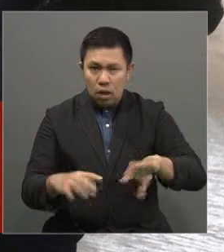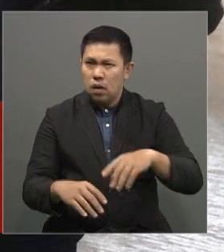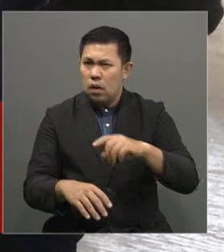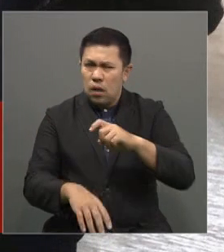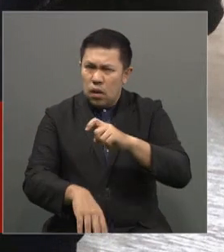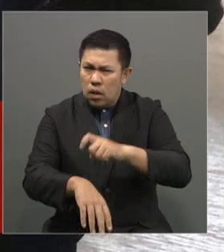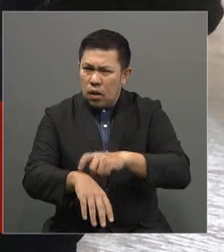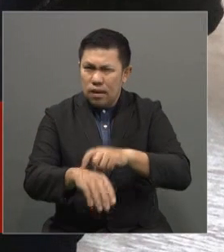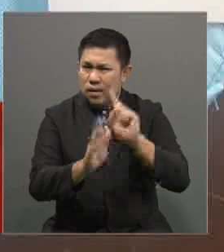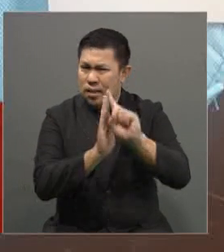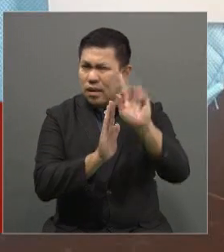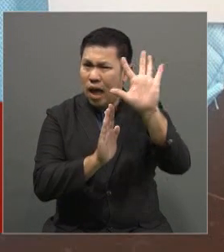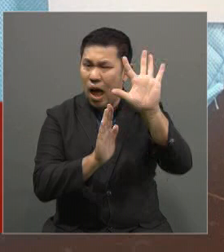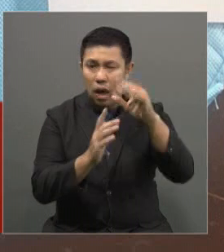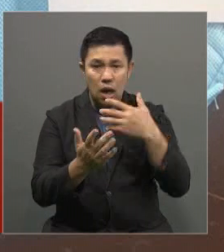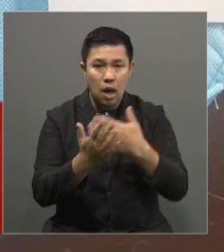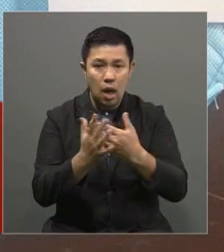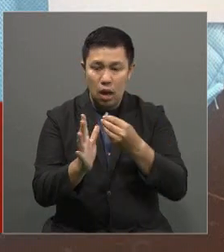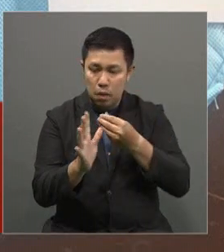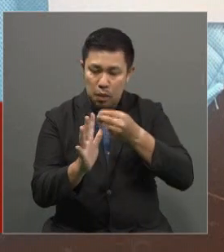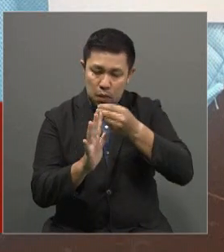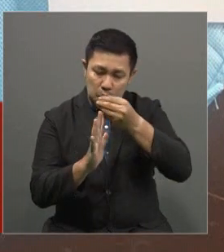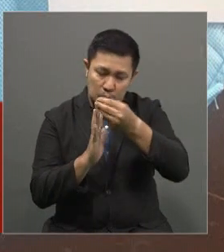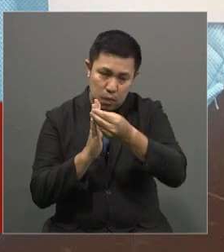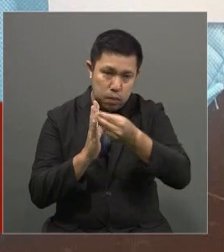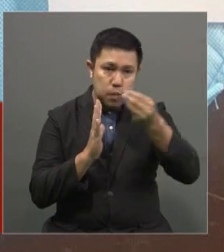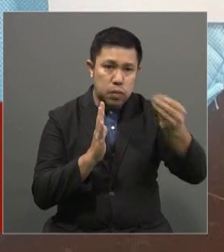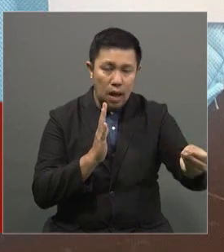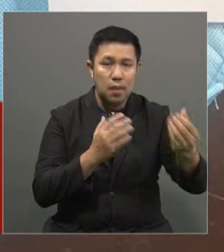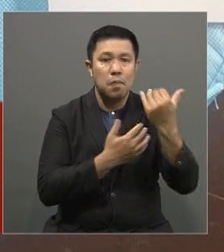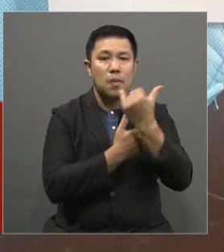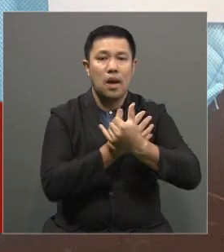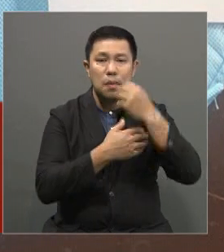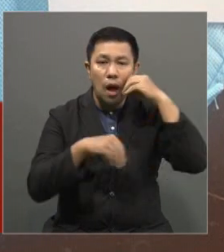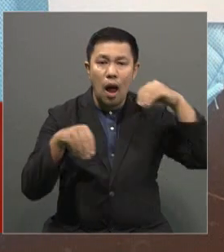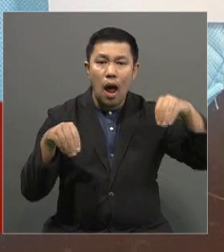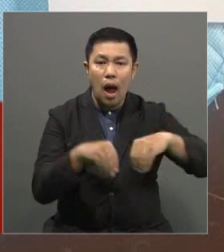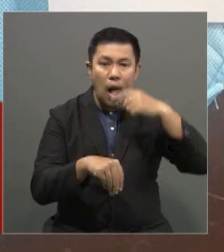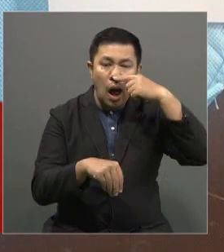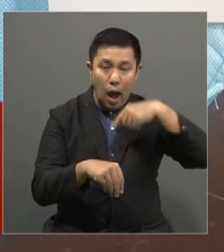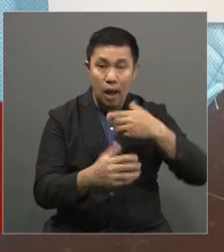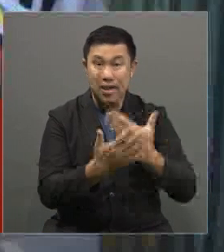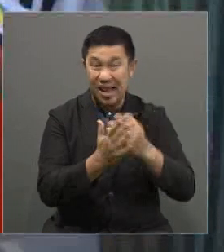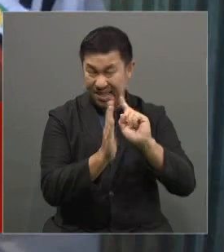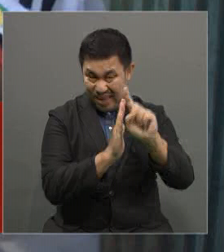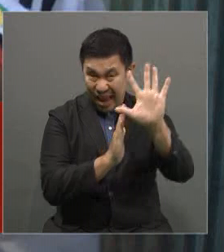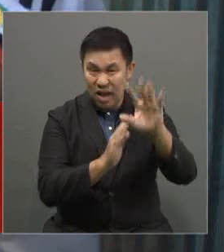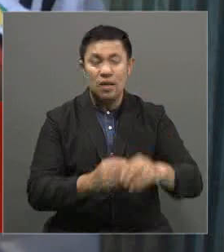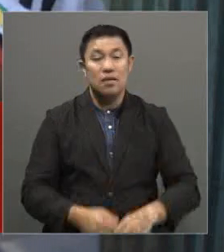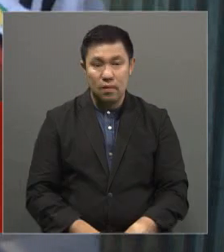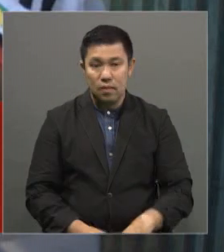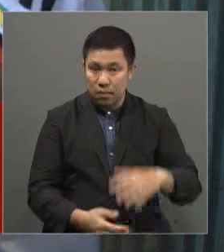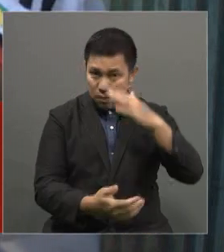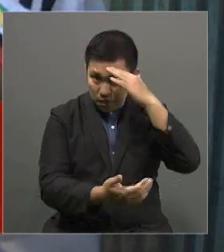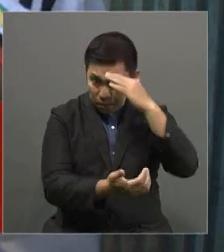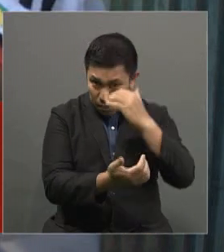เวลาไม่ถึง 5นาทีเงินไปอยู่ปลายทางที่ประเทศเพื่อนบ้านแล้วครับในเวลาแค่ 5นาทีนะฮะทีนี้พอตำรวจเรวบ